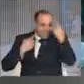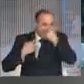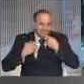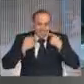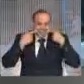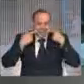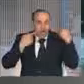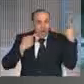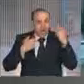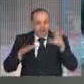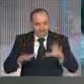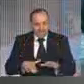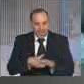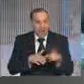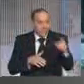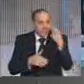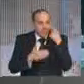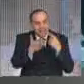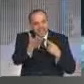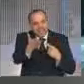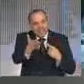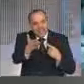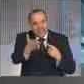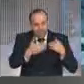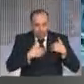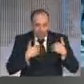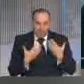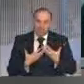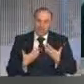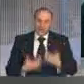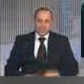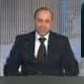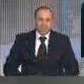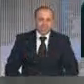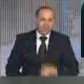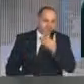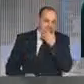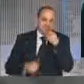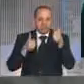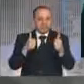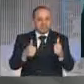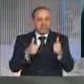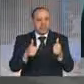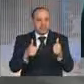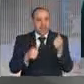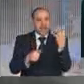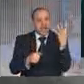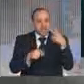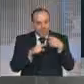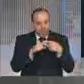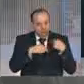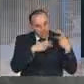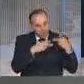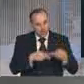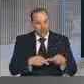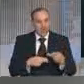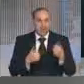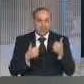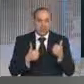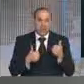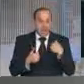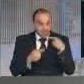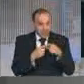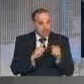وعمت الفرحه المكان فملت قلوب الزوار تحفو الحقيقه هذا ربع عام وون و تحفو علىق جايه